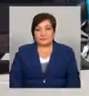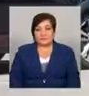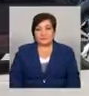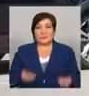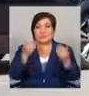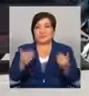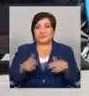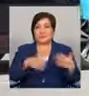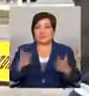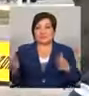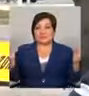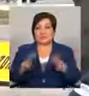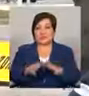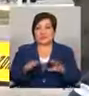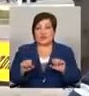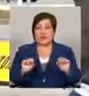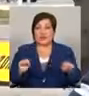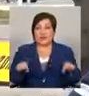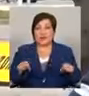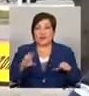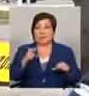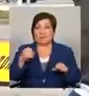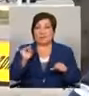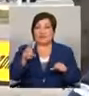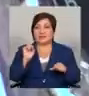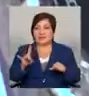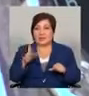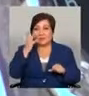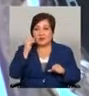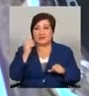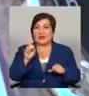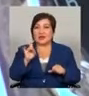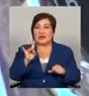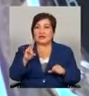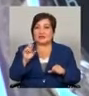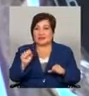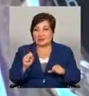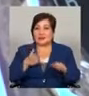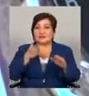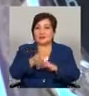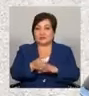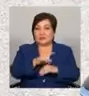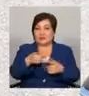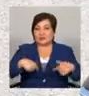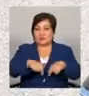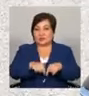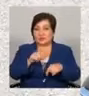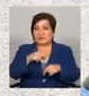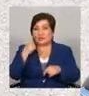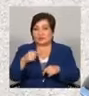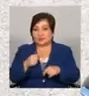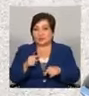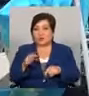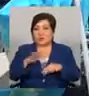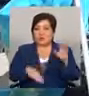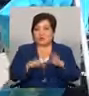Бүгін жан-жақтан жиналған байкерлер Алматы арена маңына топтасып сап түзеді. Олардың барлығы ұйымдастырушылардың айтуынша кәсіби мотоспортшылар. Мәселен,